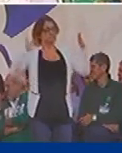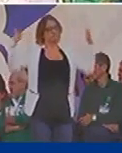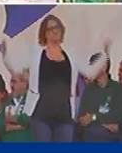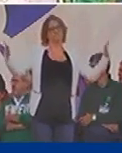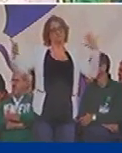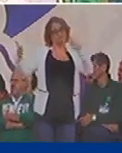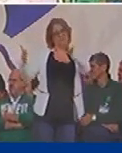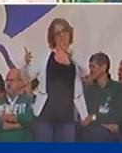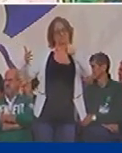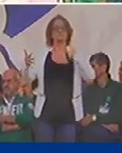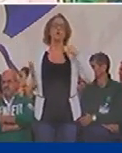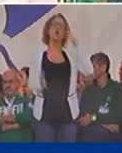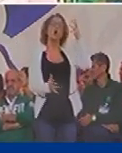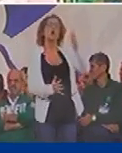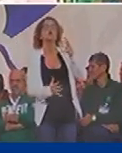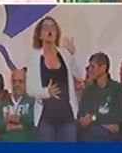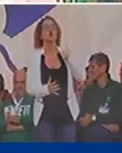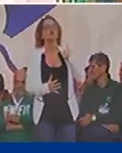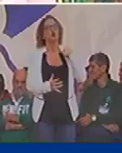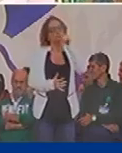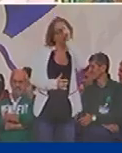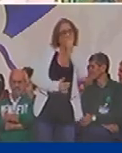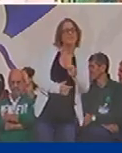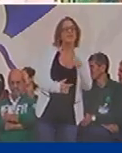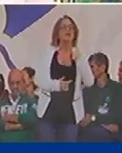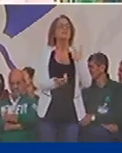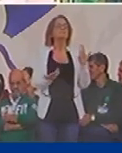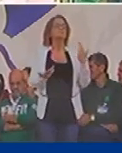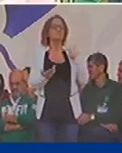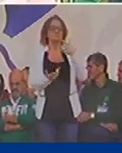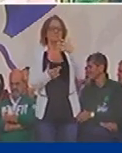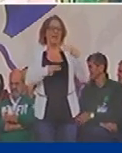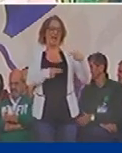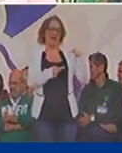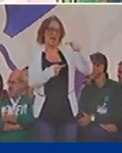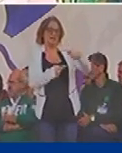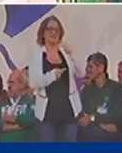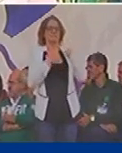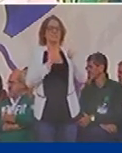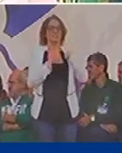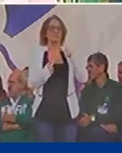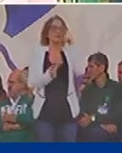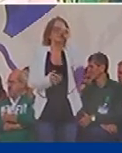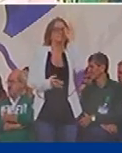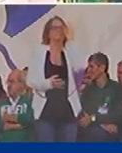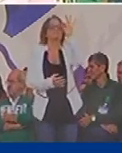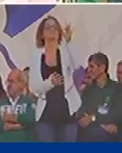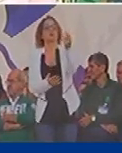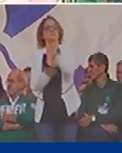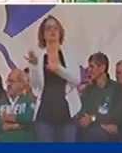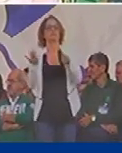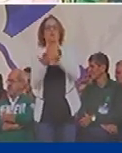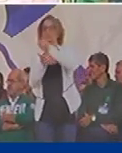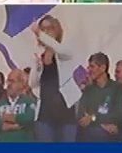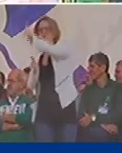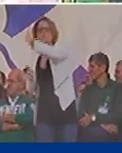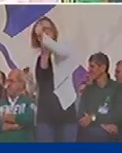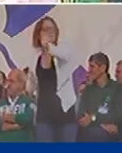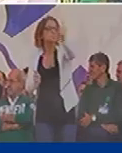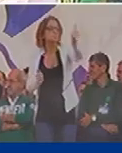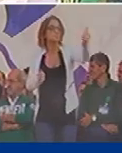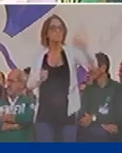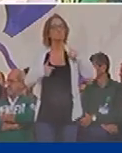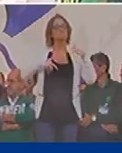sono orgoglioso e fiero di sacrificare questi anni della mia vita a un progetto, a ciascuno di voi, da